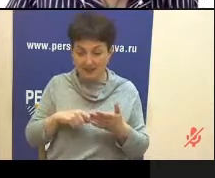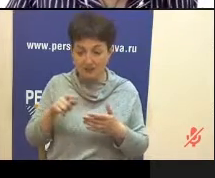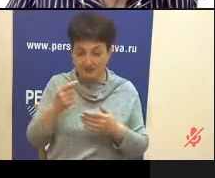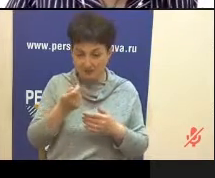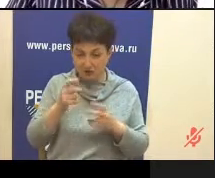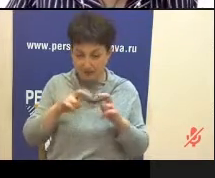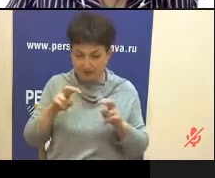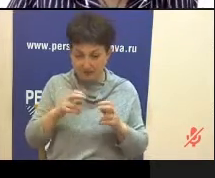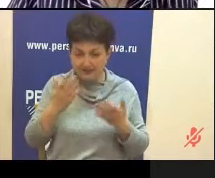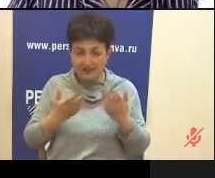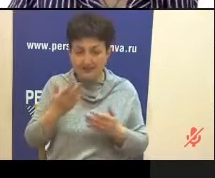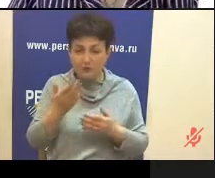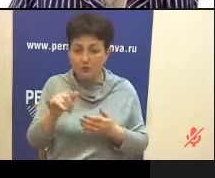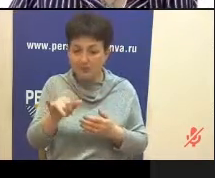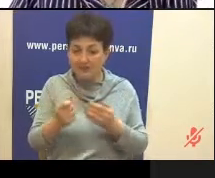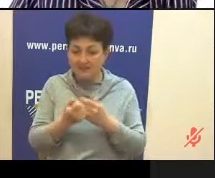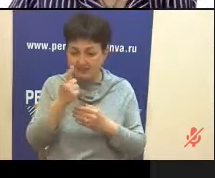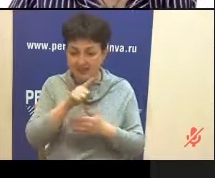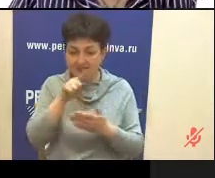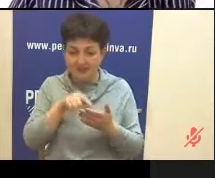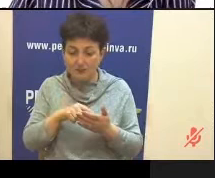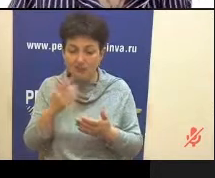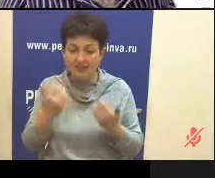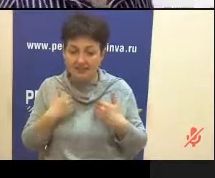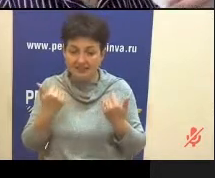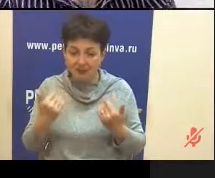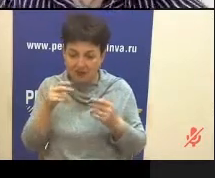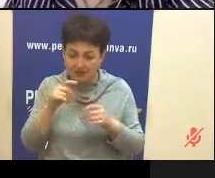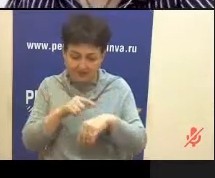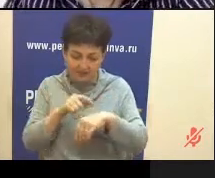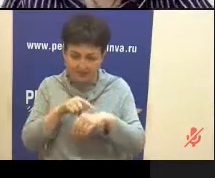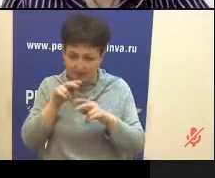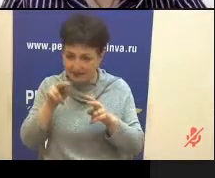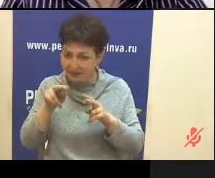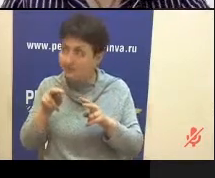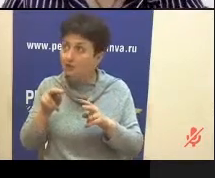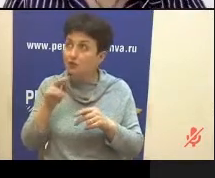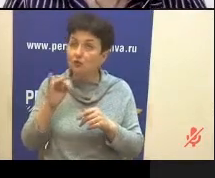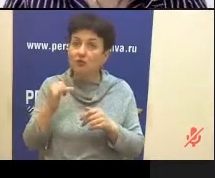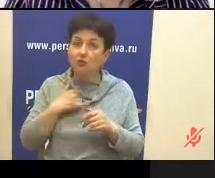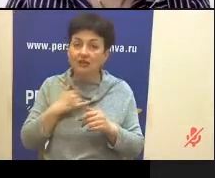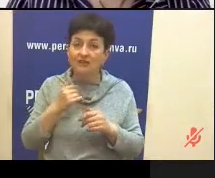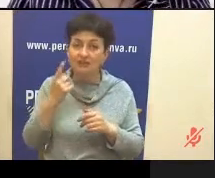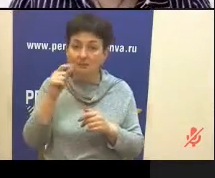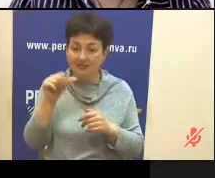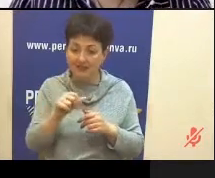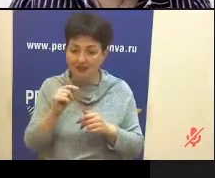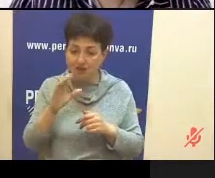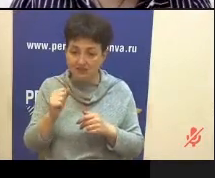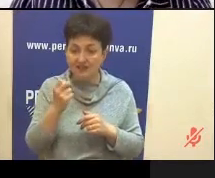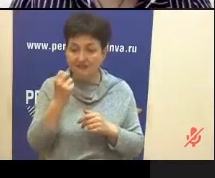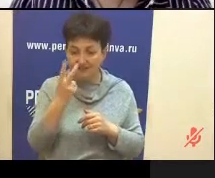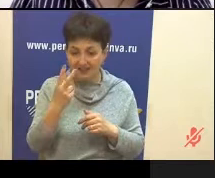Надеюсь, немножечко разобрались. Если у вас возникают вопросы, давайте так определимся. Я сейчас слежу за временем, и у нас есть с вами